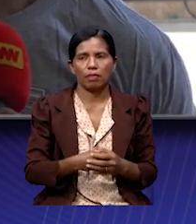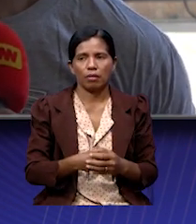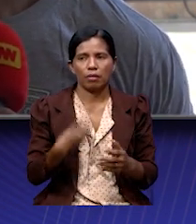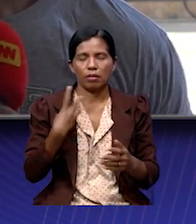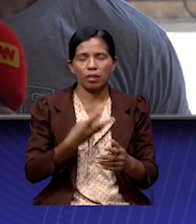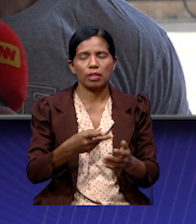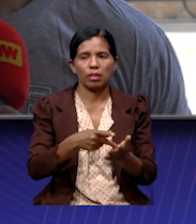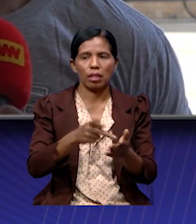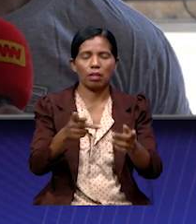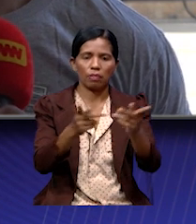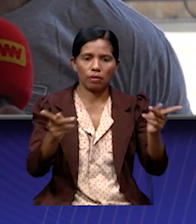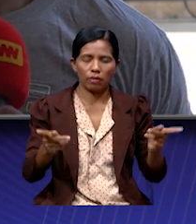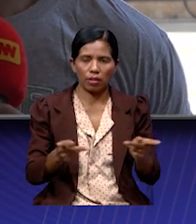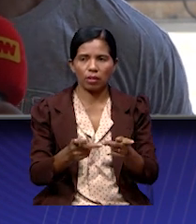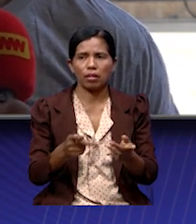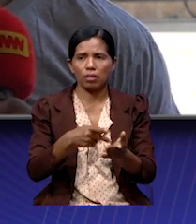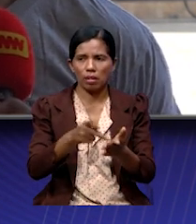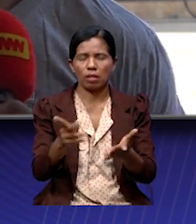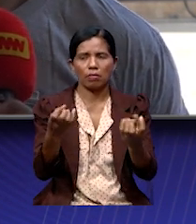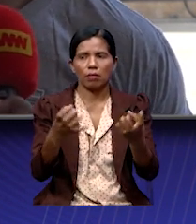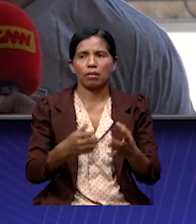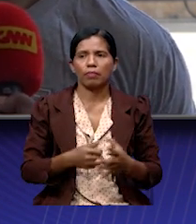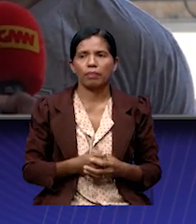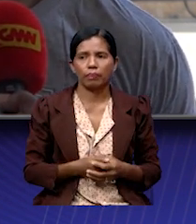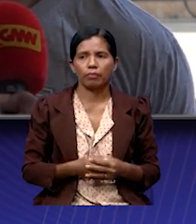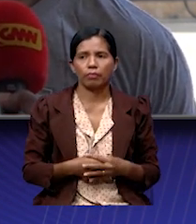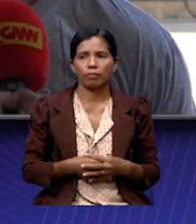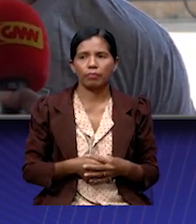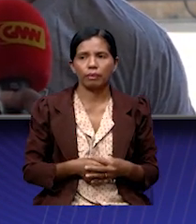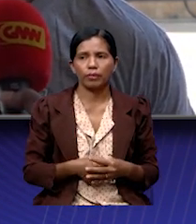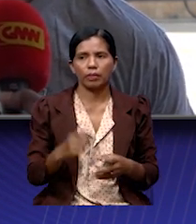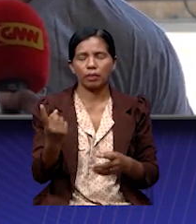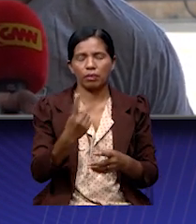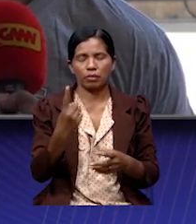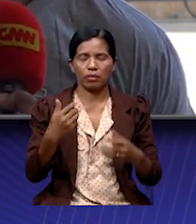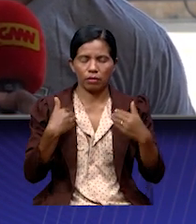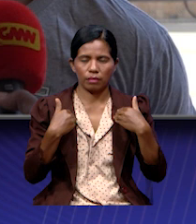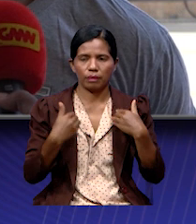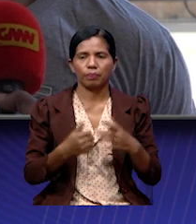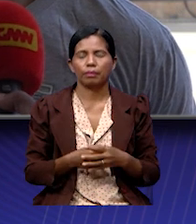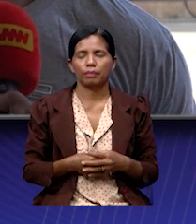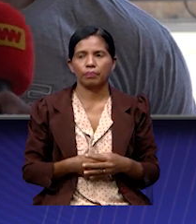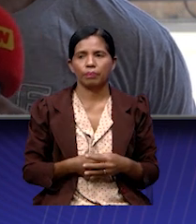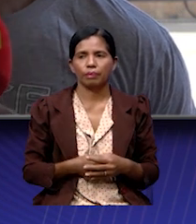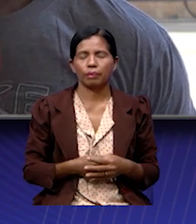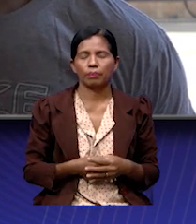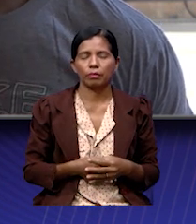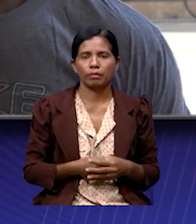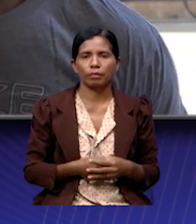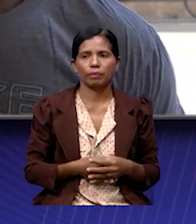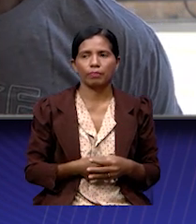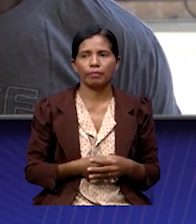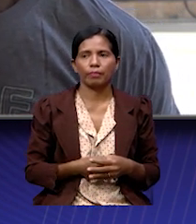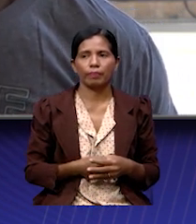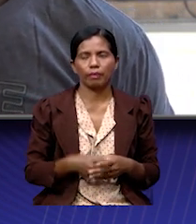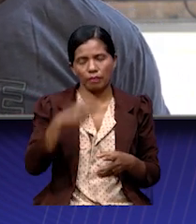ambiental. Selalu buat barbar terus, pengaruh, sih, sempre ya. Bot,